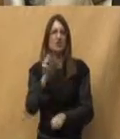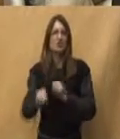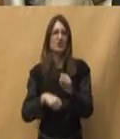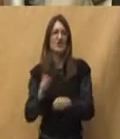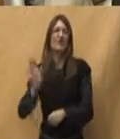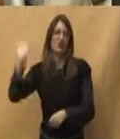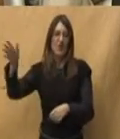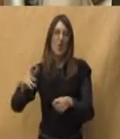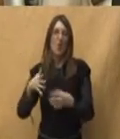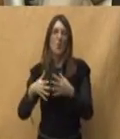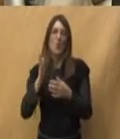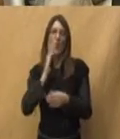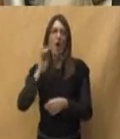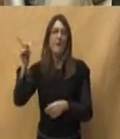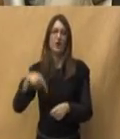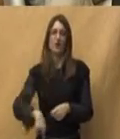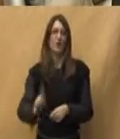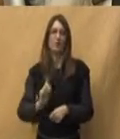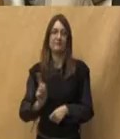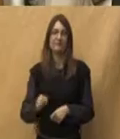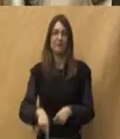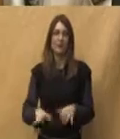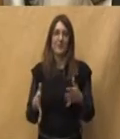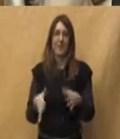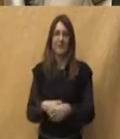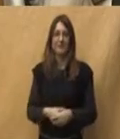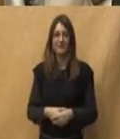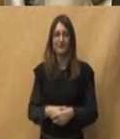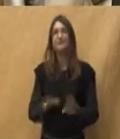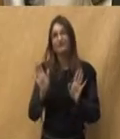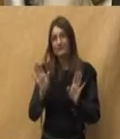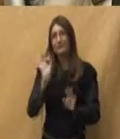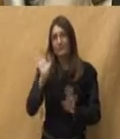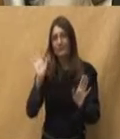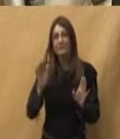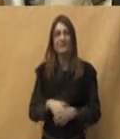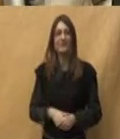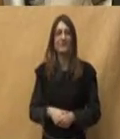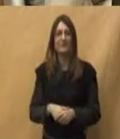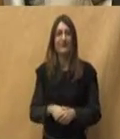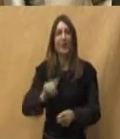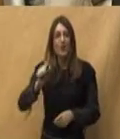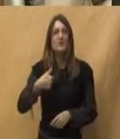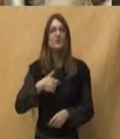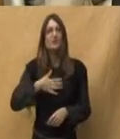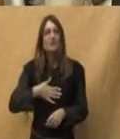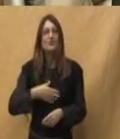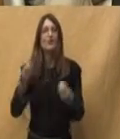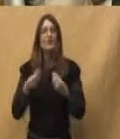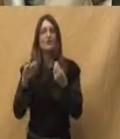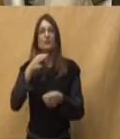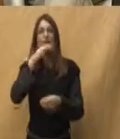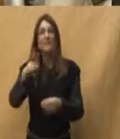Ne trebate vi. Evo, to nije dobro. Dobro. Ali još sam vas htjela nešto pitati, ako mi imate,